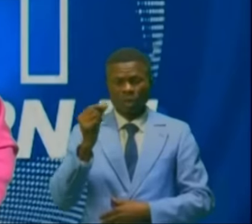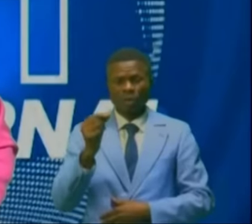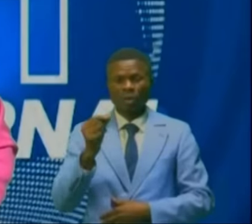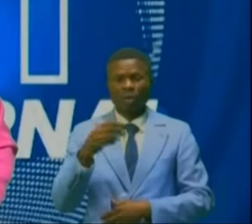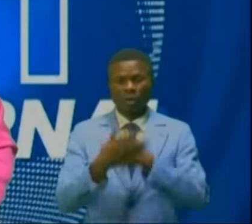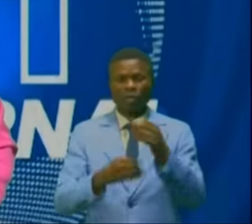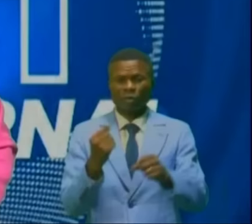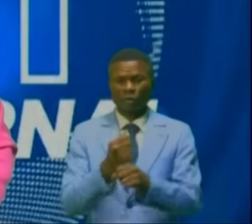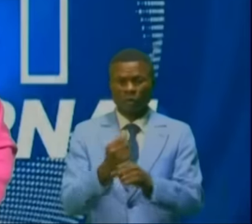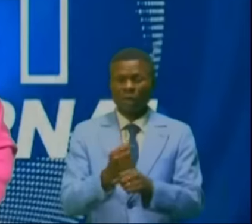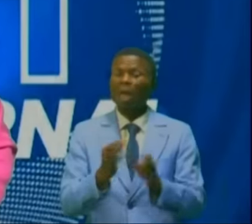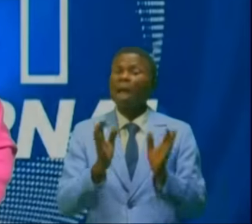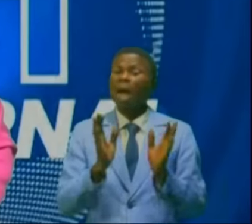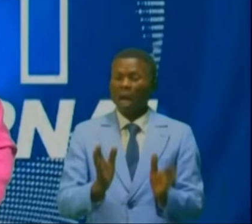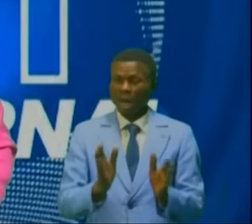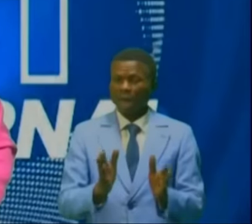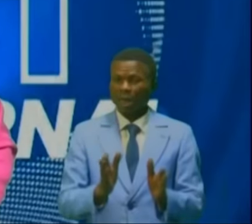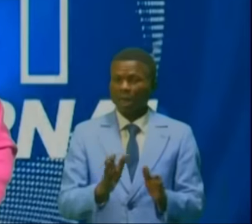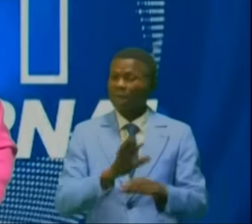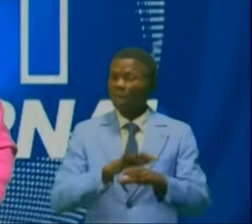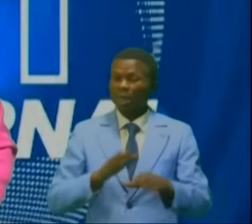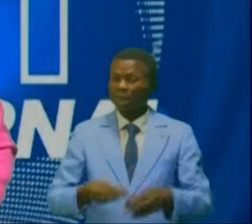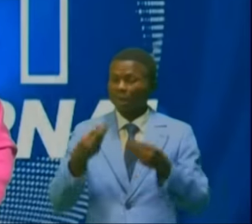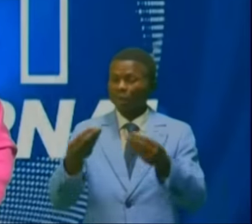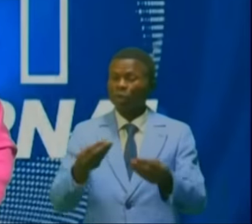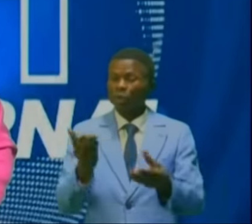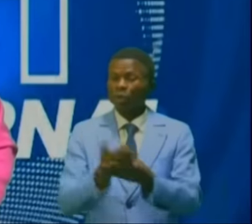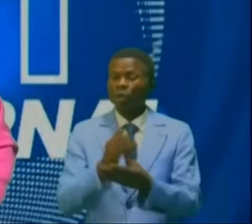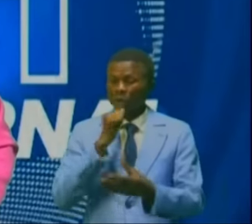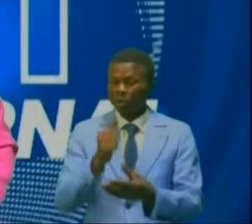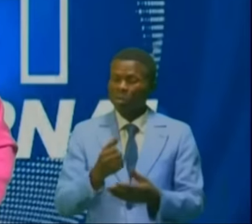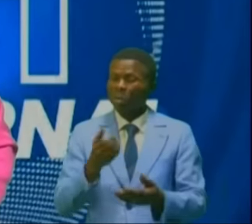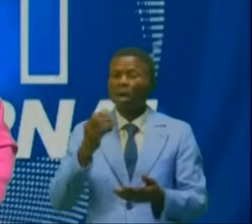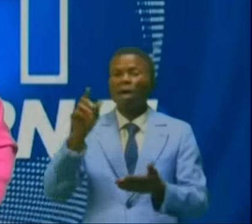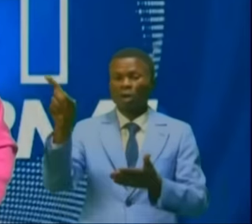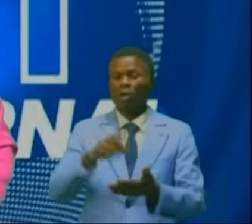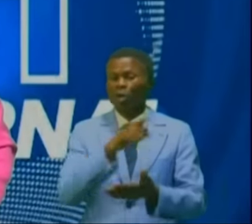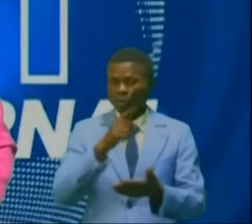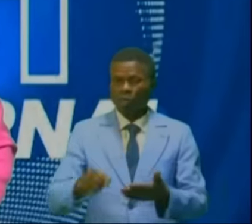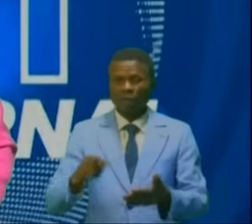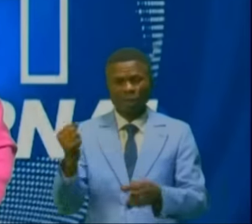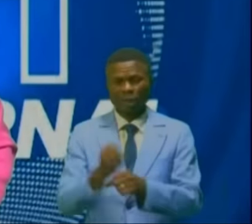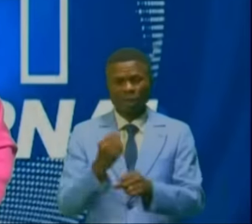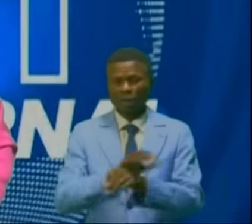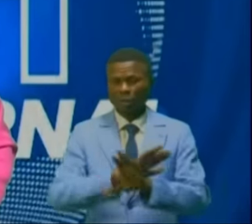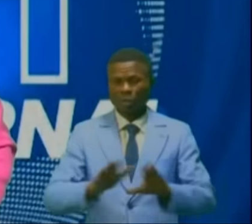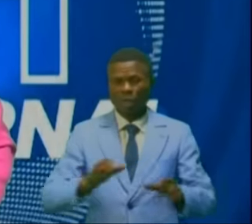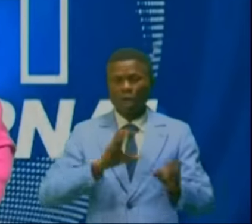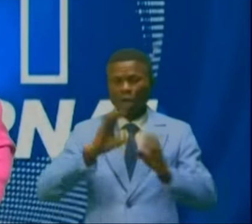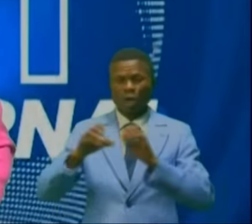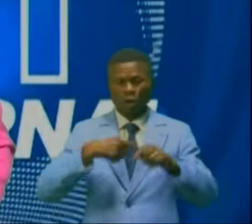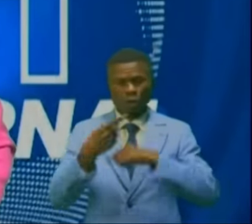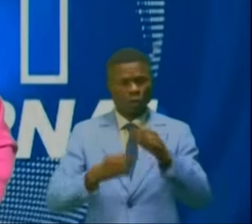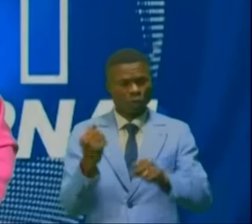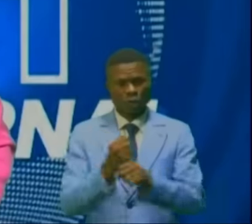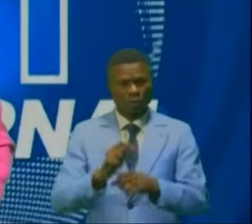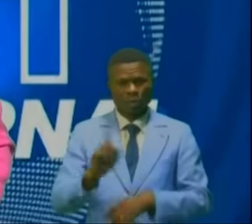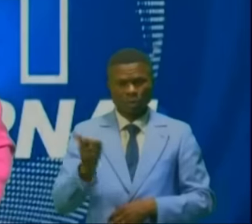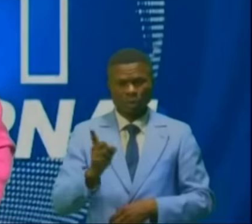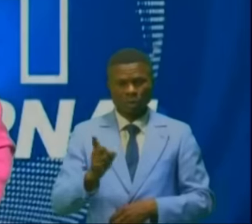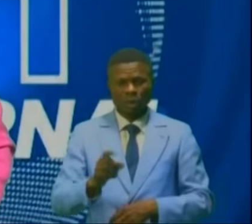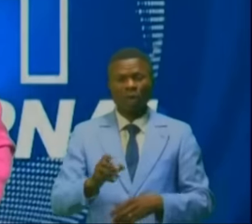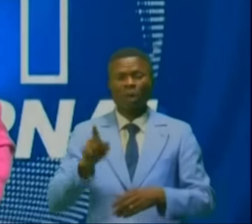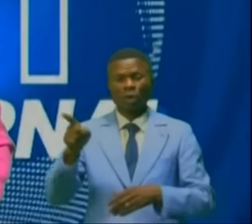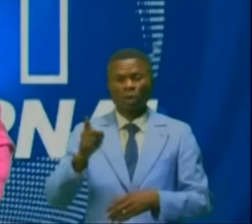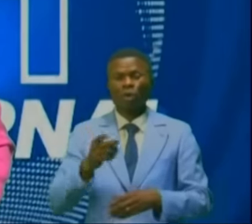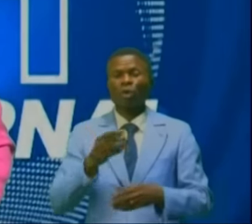Ils s'exposent donc à la déchéance de leur titre en cas de constat de non-commencement des travaux. Le CAMI